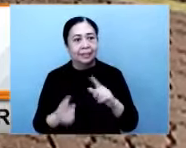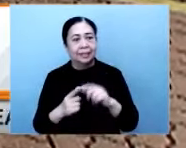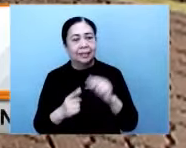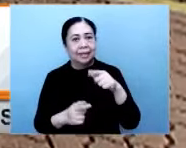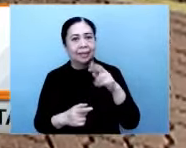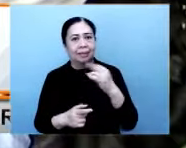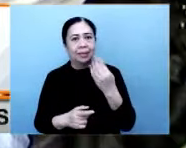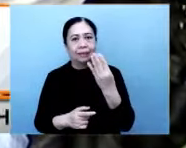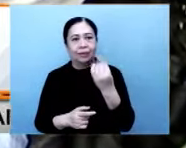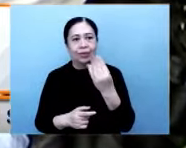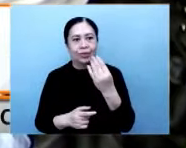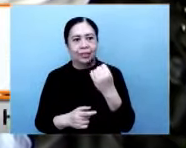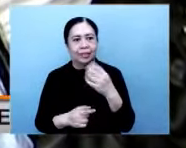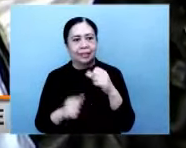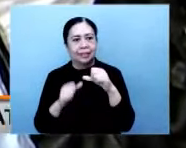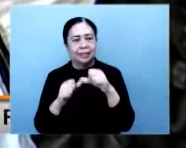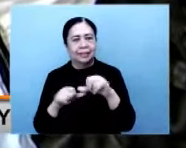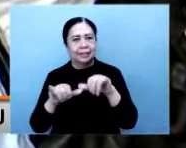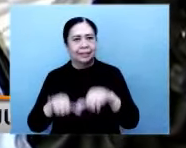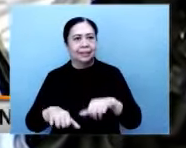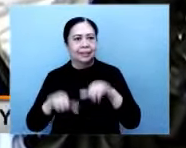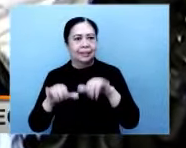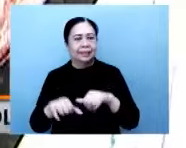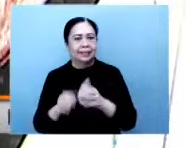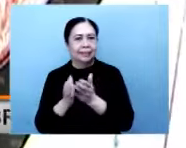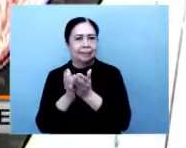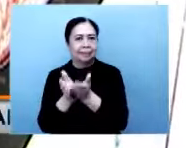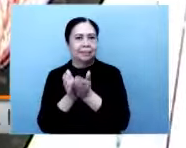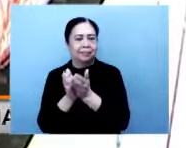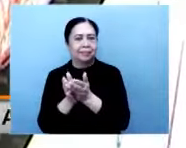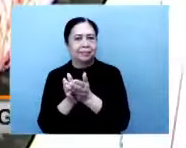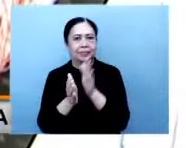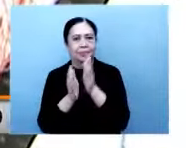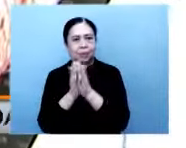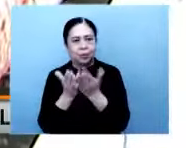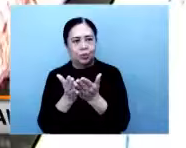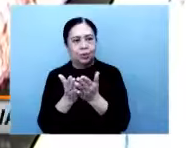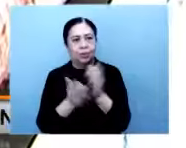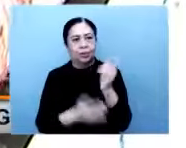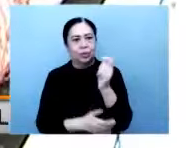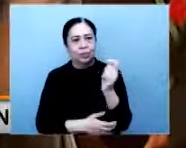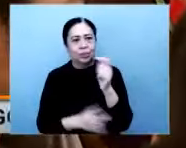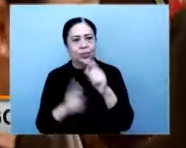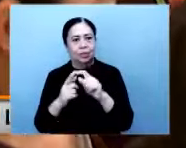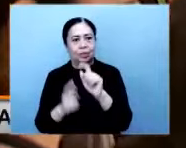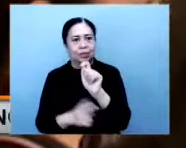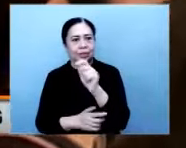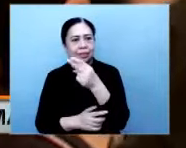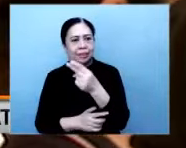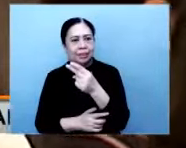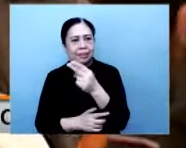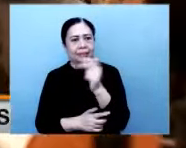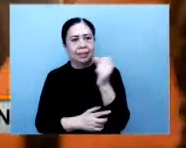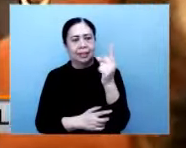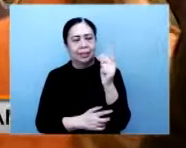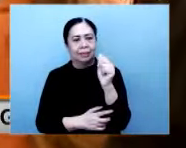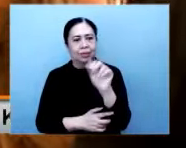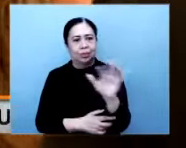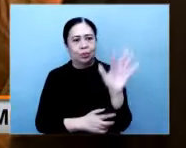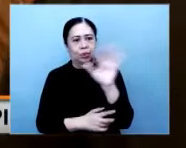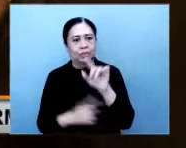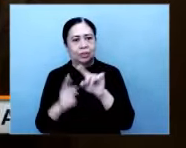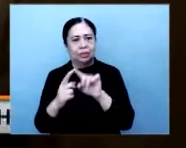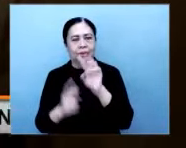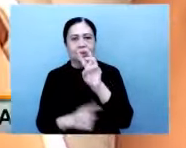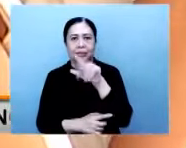14, magtatagal sa Pilipinas ang Floating Book Fair. Bukas sila Martes hanggang Webes, alas 11 ng umaga hanggang alas 6